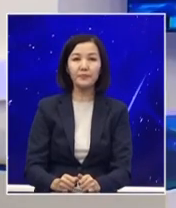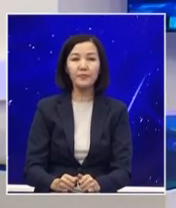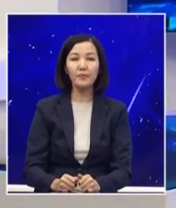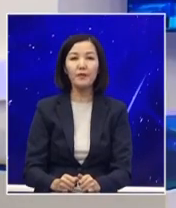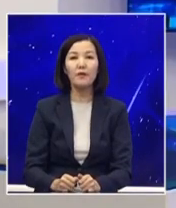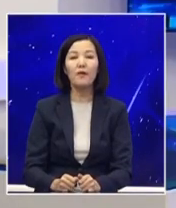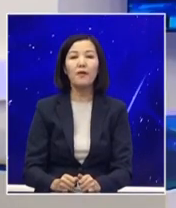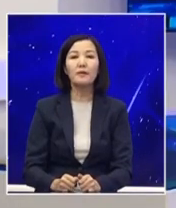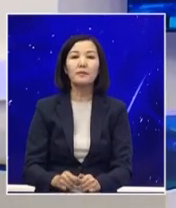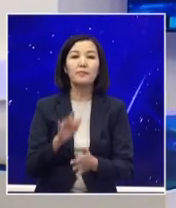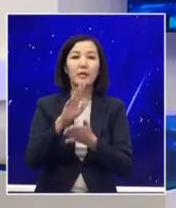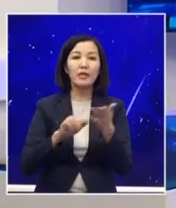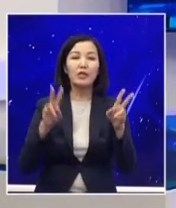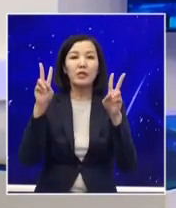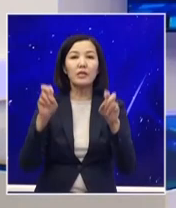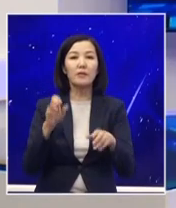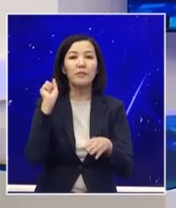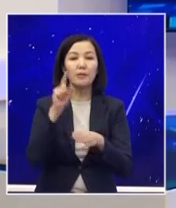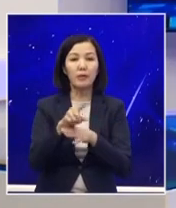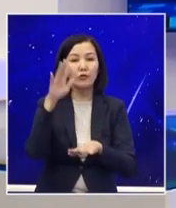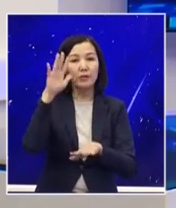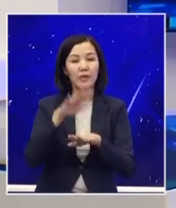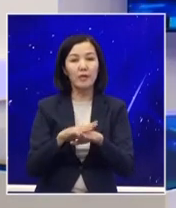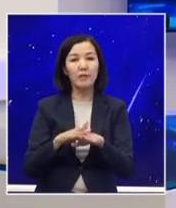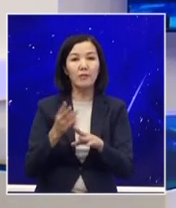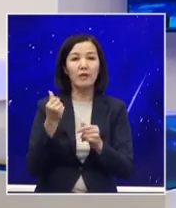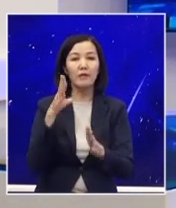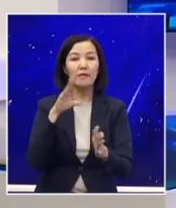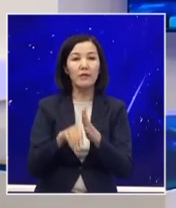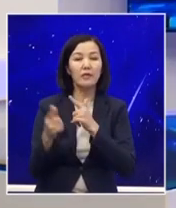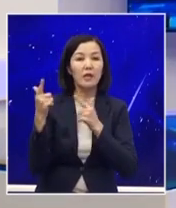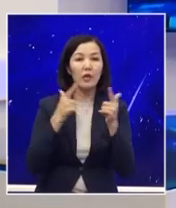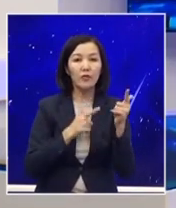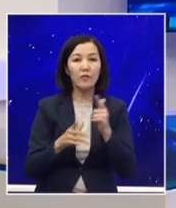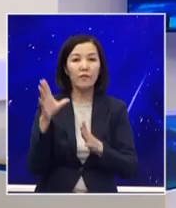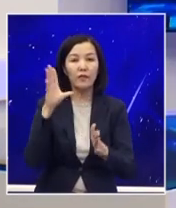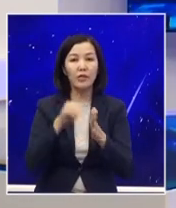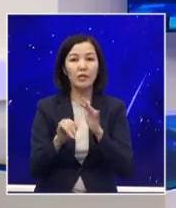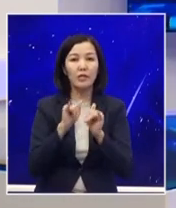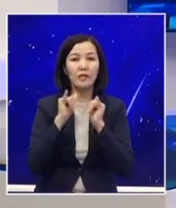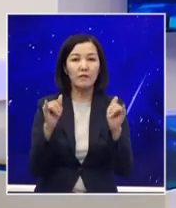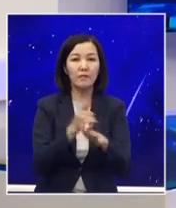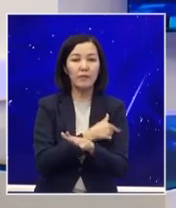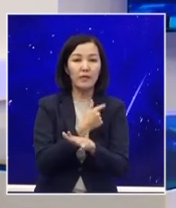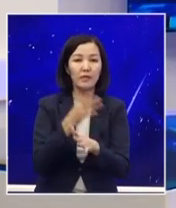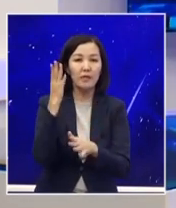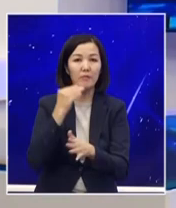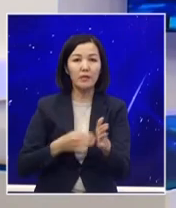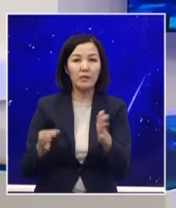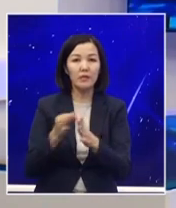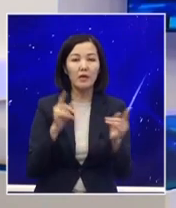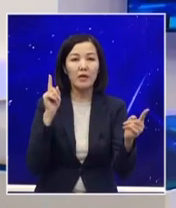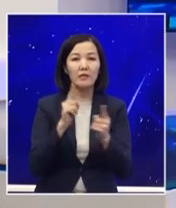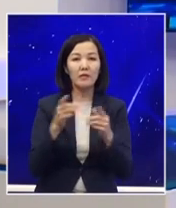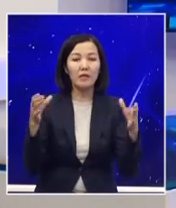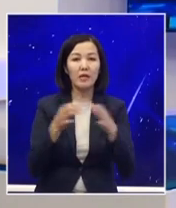И в продолжение темы. По поручению акима области инвесторы, готовые вложить средства в развитие медицины Алматинской области,